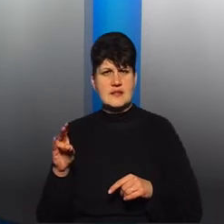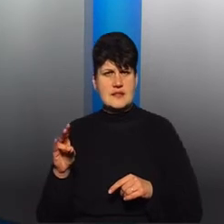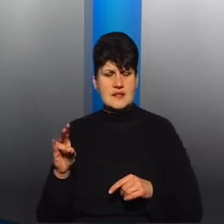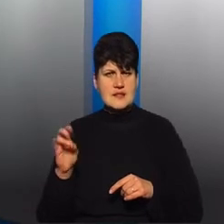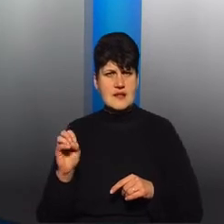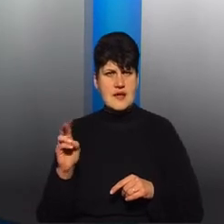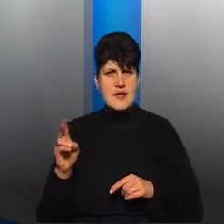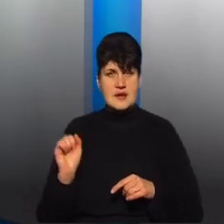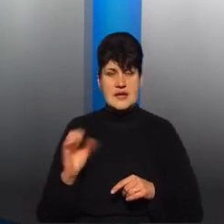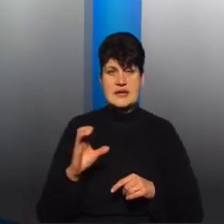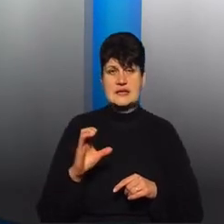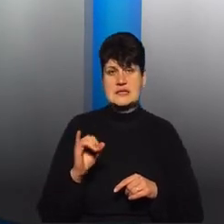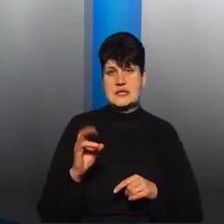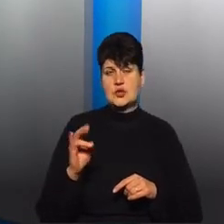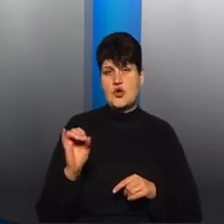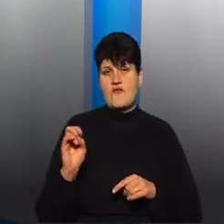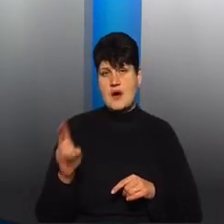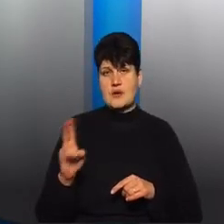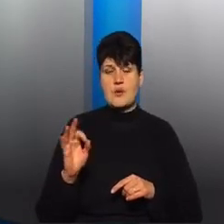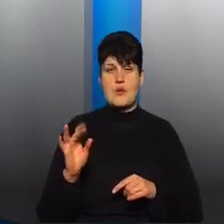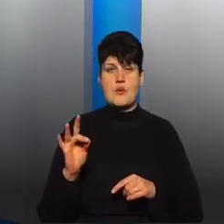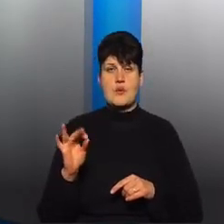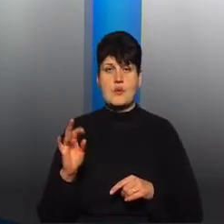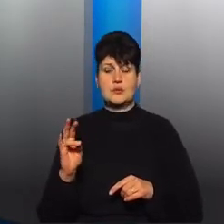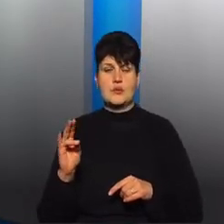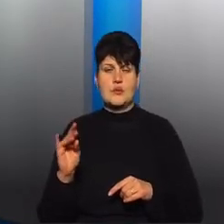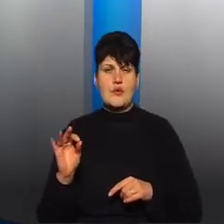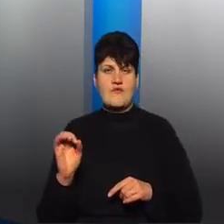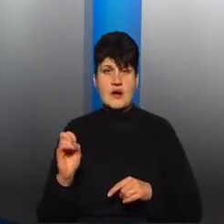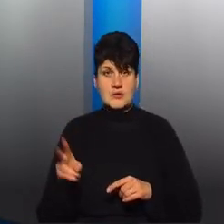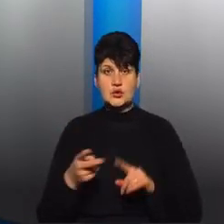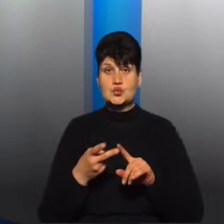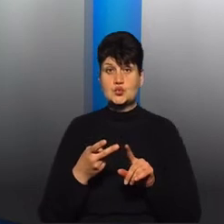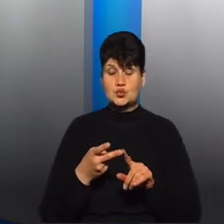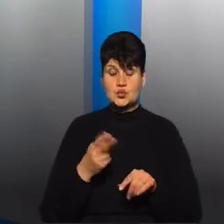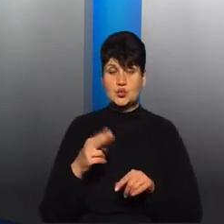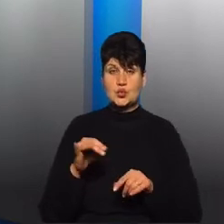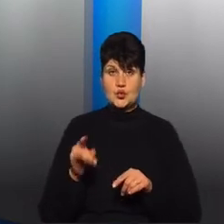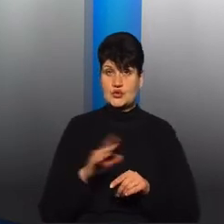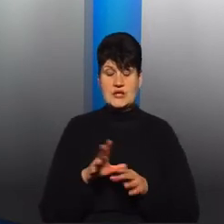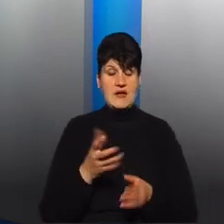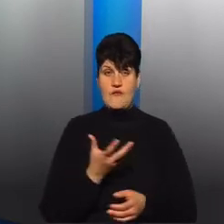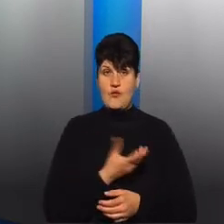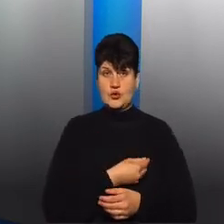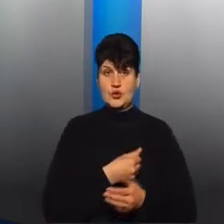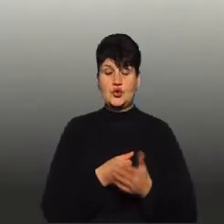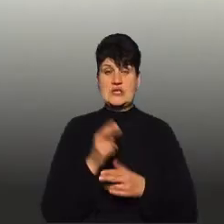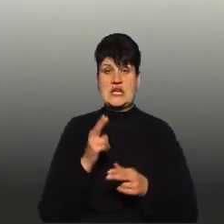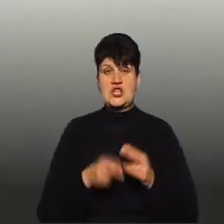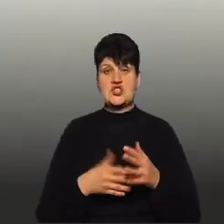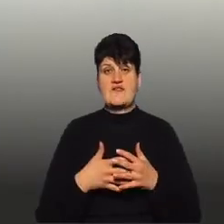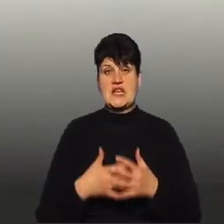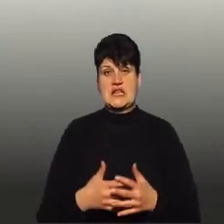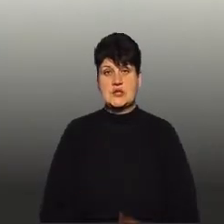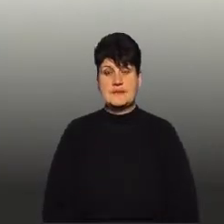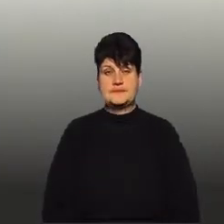чи Коронавак, значить, другу дозу не вводити до закінчення вагітності. Зрозуміло. Дякую за відповідь.